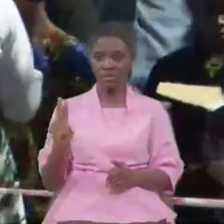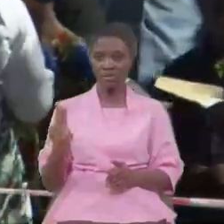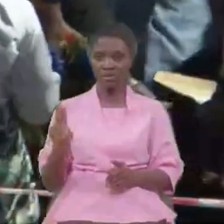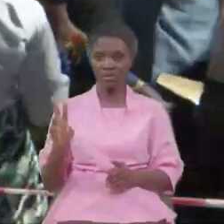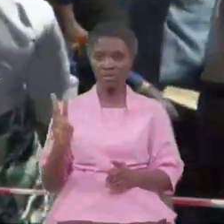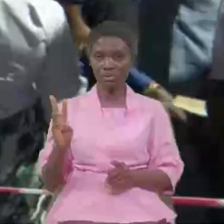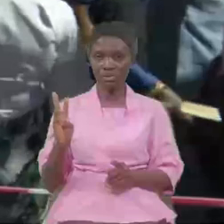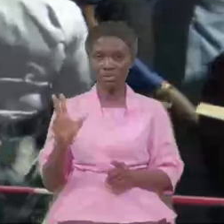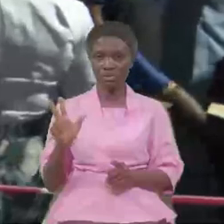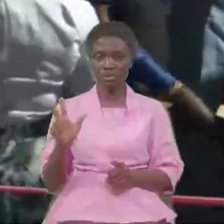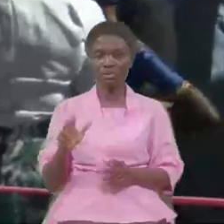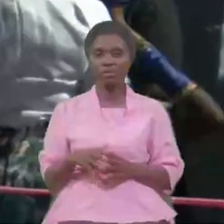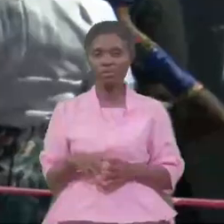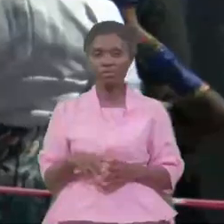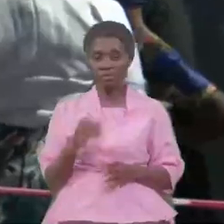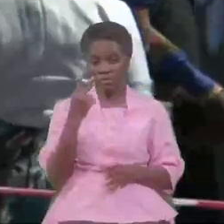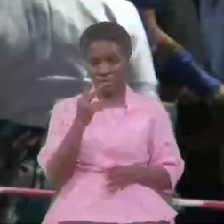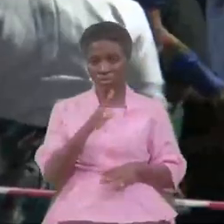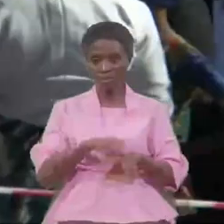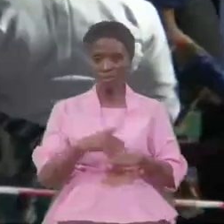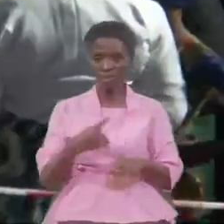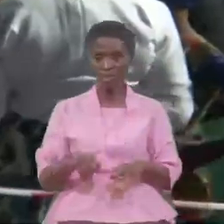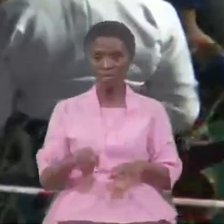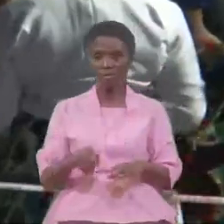+234 91 54 44 92 63. C'est là sur l'écran.